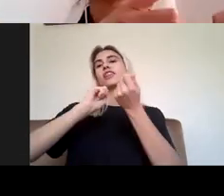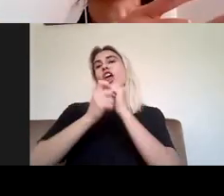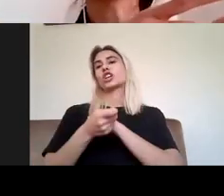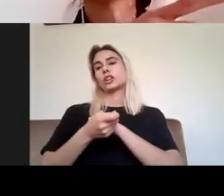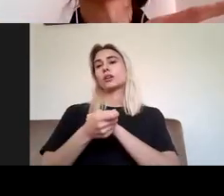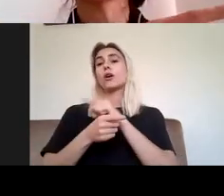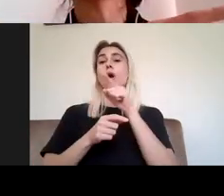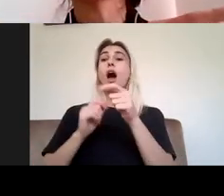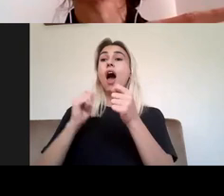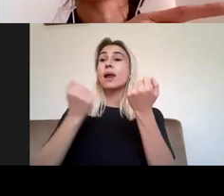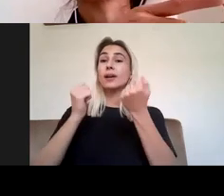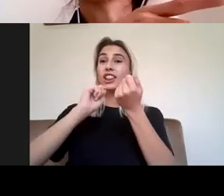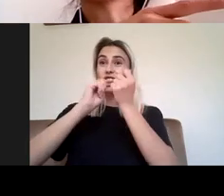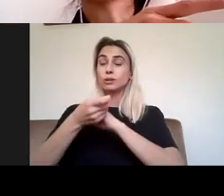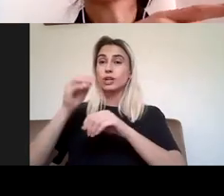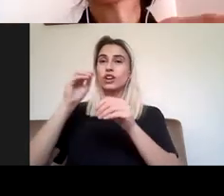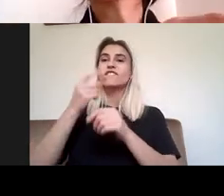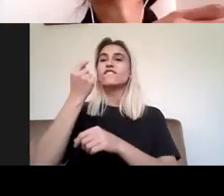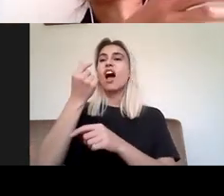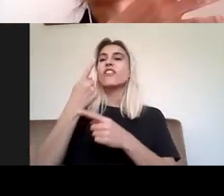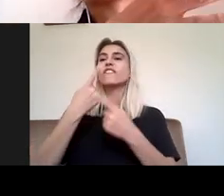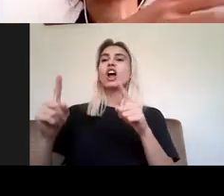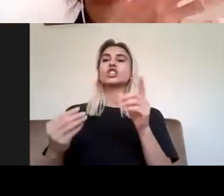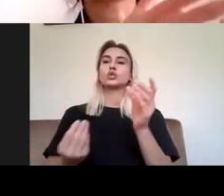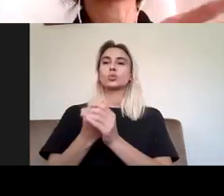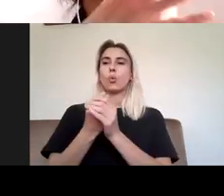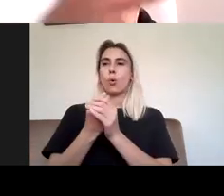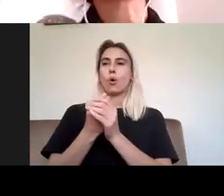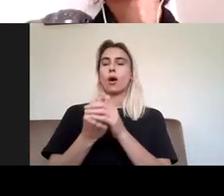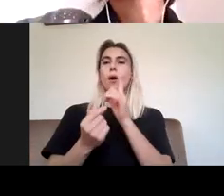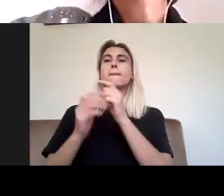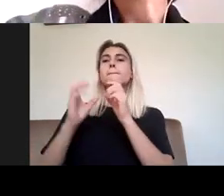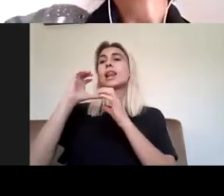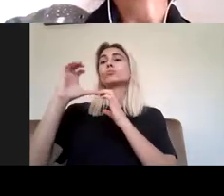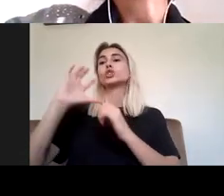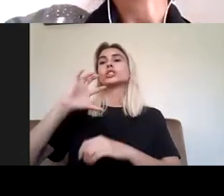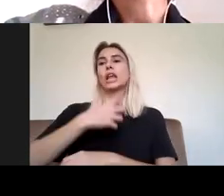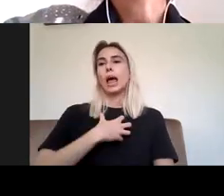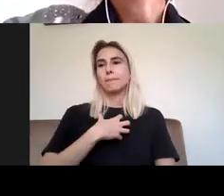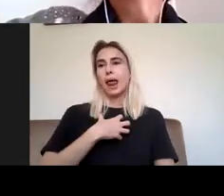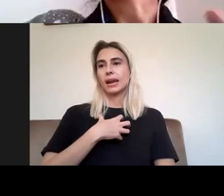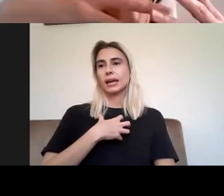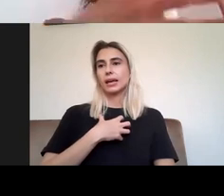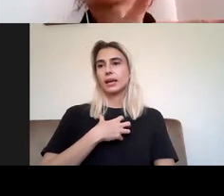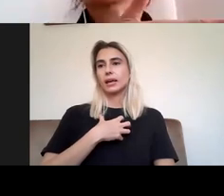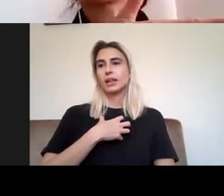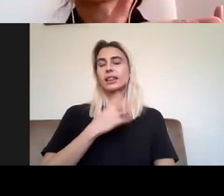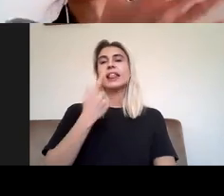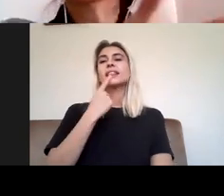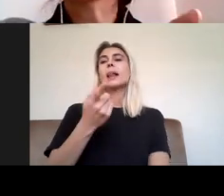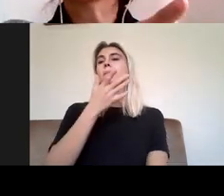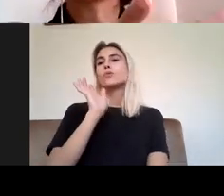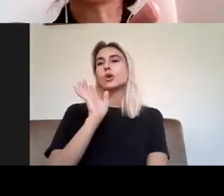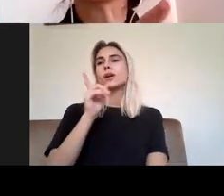fark oluşuyor. O fiyat farkını minibüs işte sahipleri mi diyelim, artık ona tam ne diyelim bilmiyorum yani,